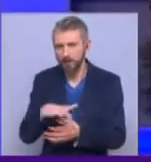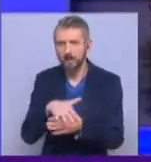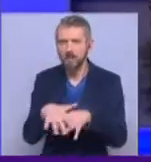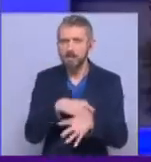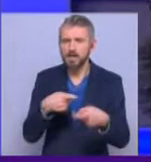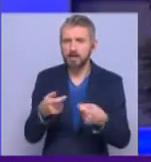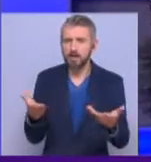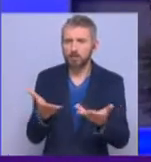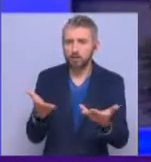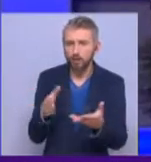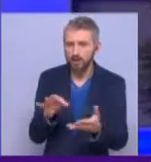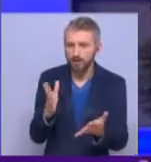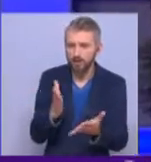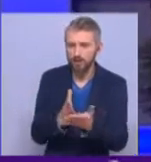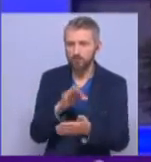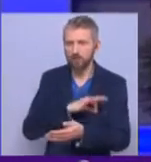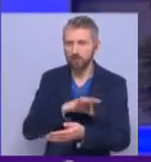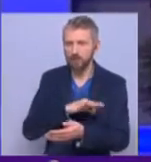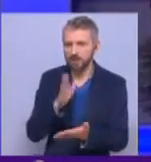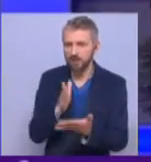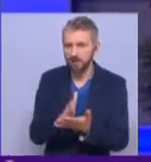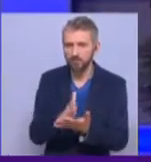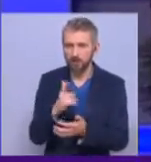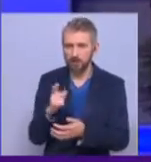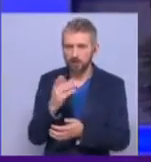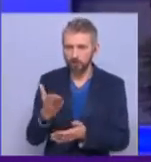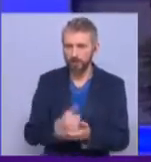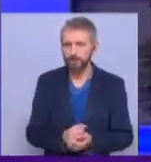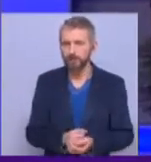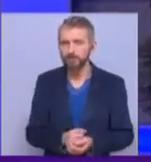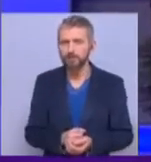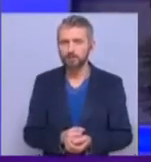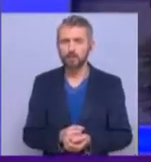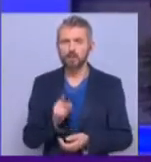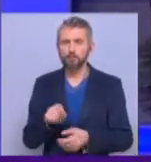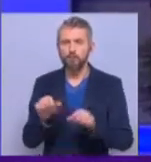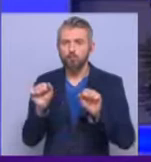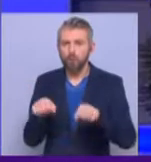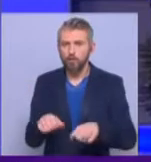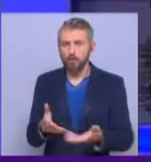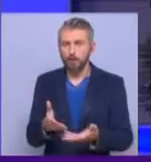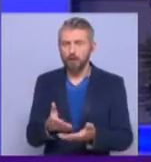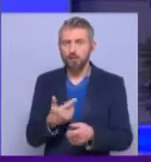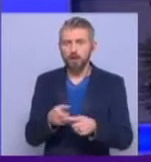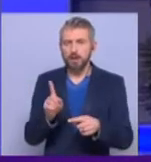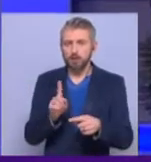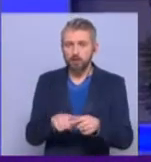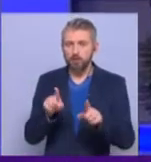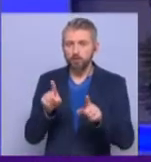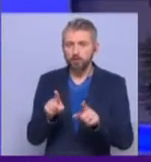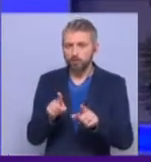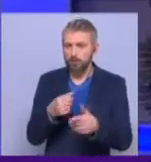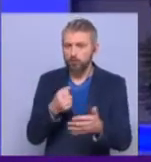ринок який-никакий, да, потребі есть, ну, газовый, ну, конечно, да, да, да. Его можно, как бы, вот, поэтому дожимаем